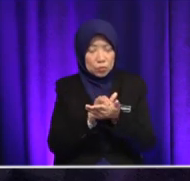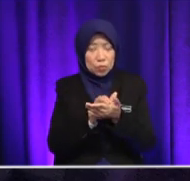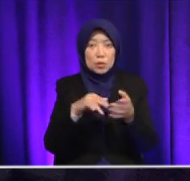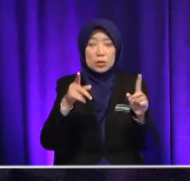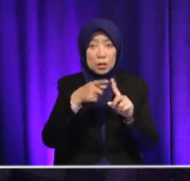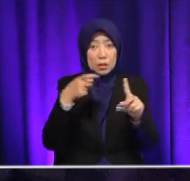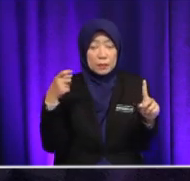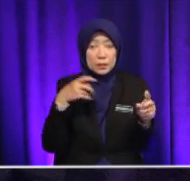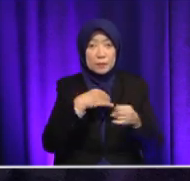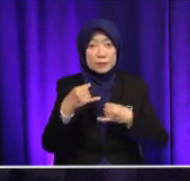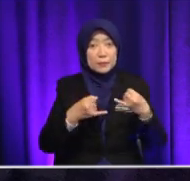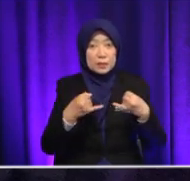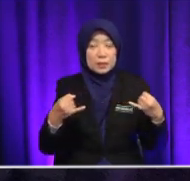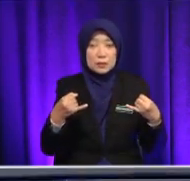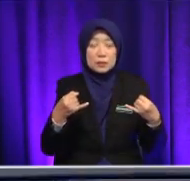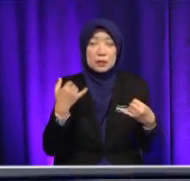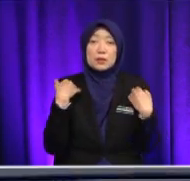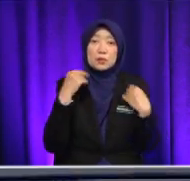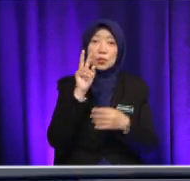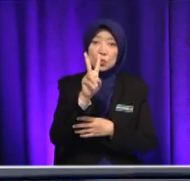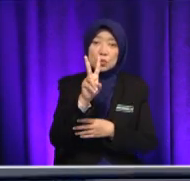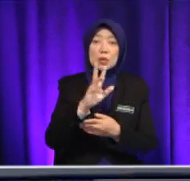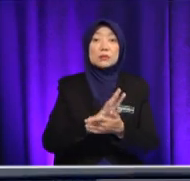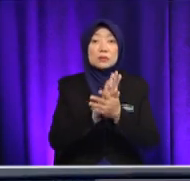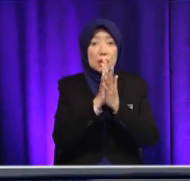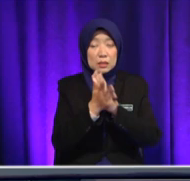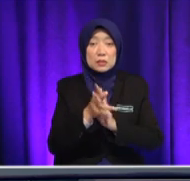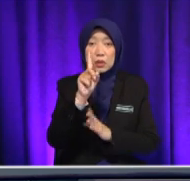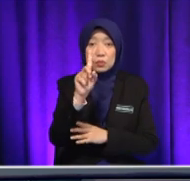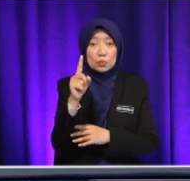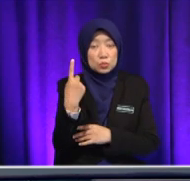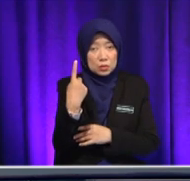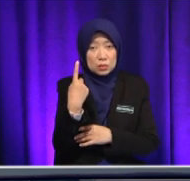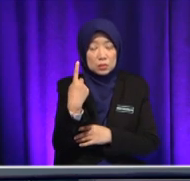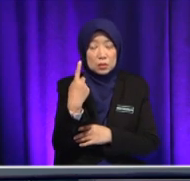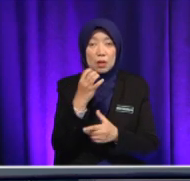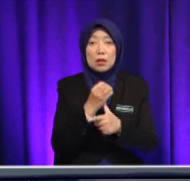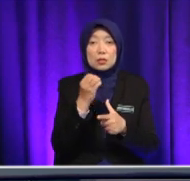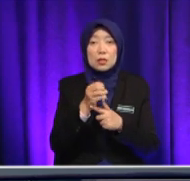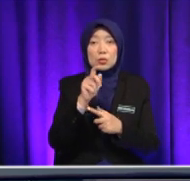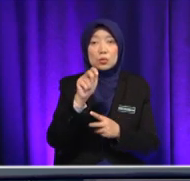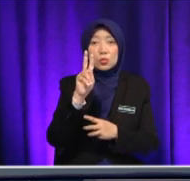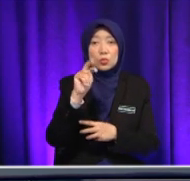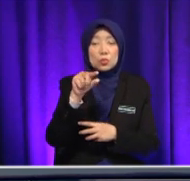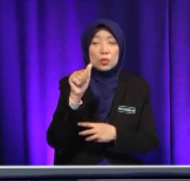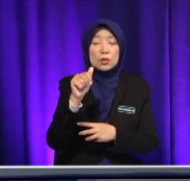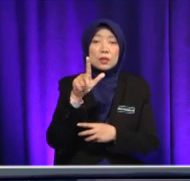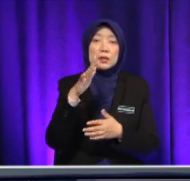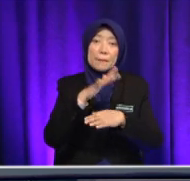daripada ikatan ganda dua, jadi ikatan ganda satu ataupun ikatan tunggal, itu kita kenali